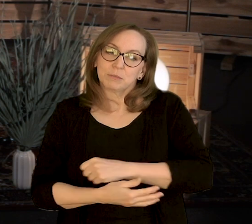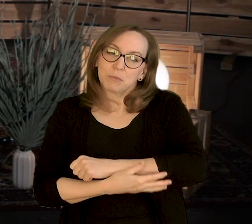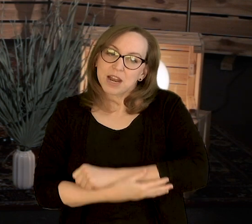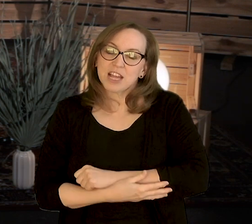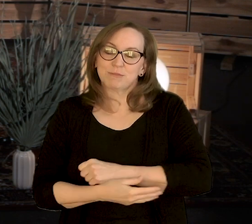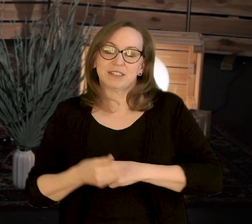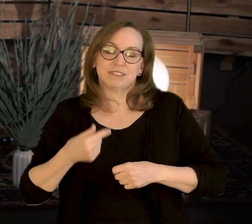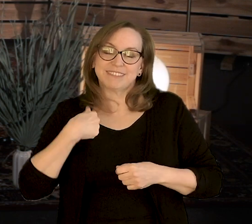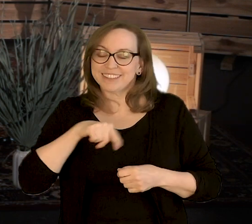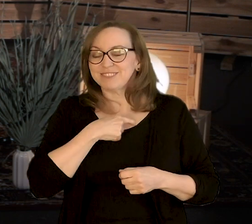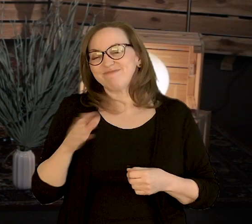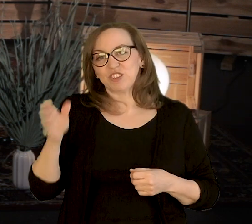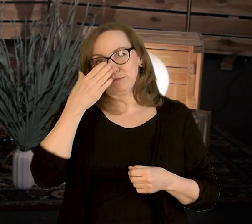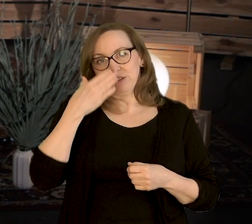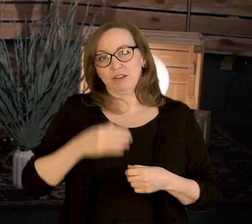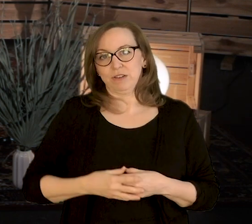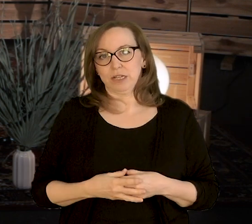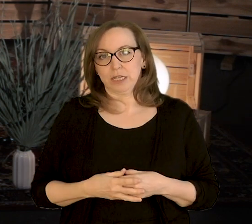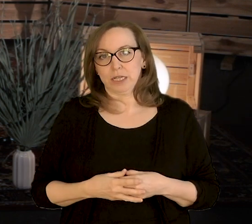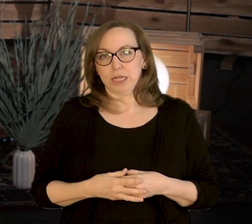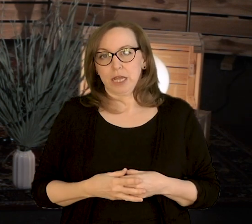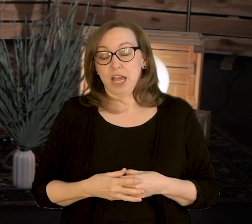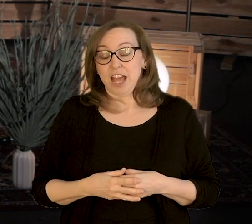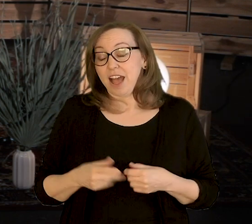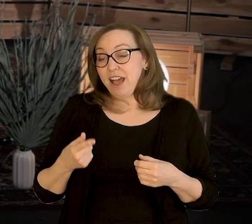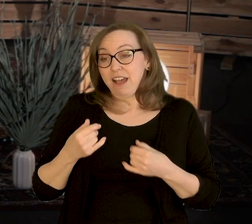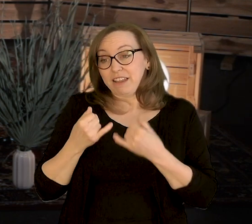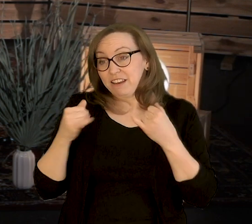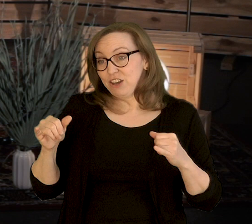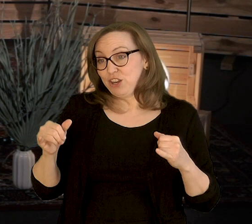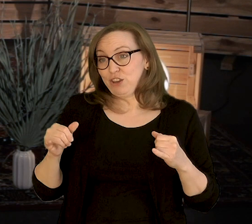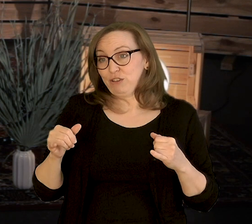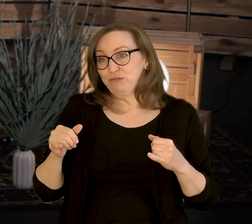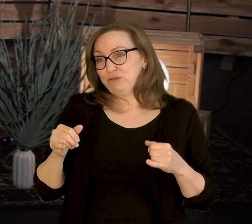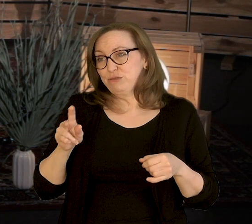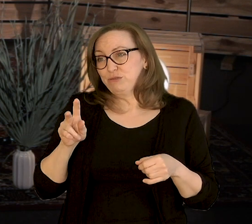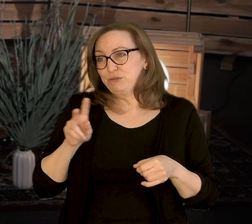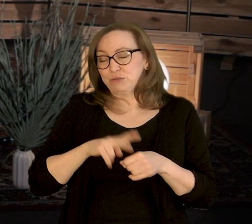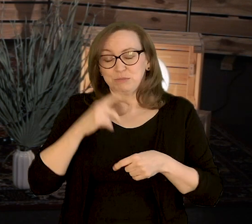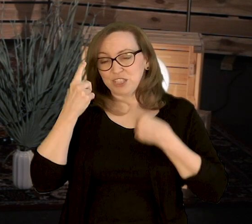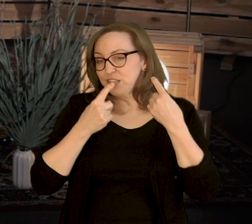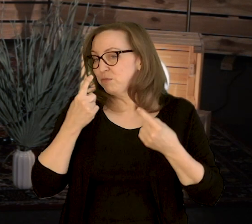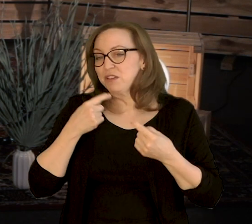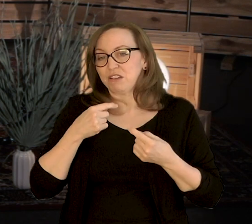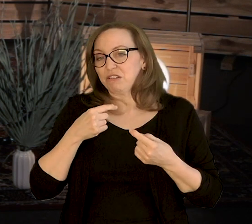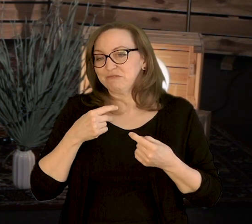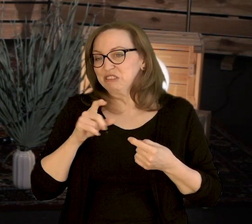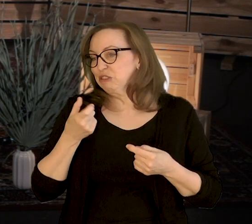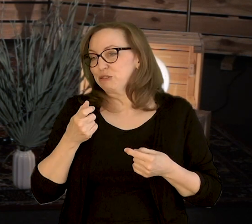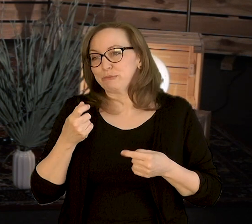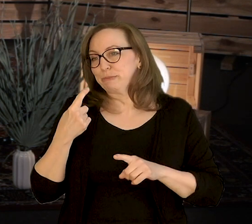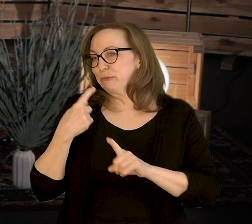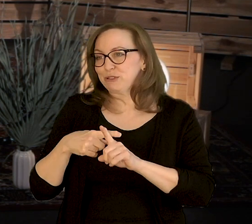nas rozczarować, a ci, po których się niewiele spodziewamy, pozytywnie